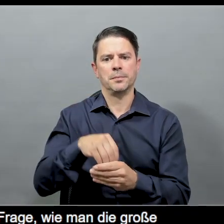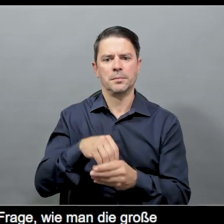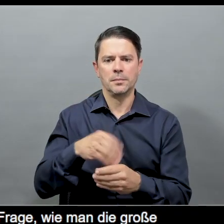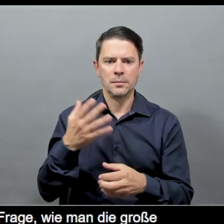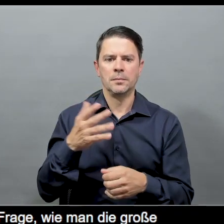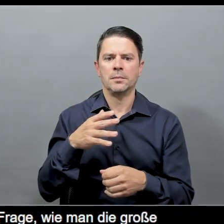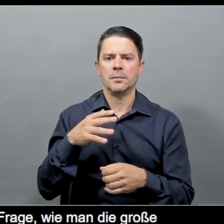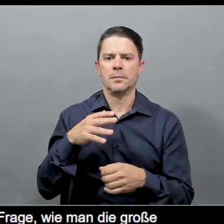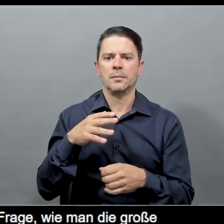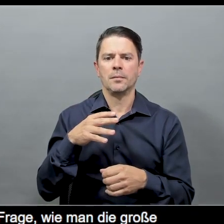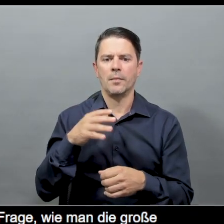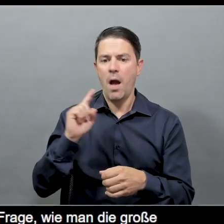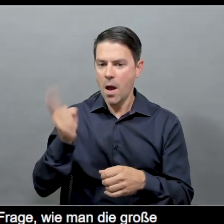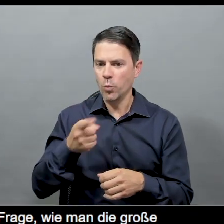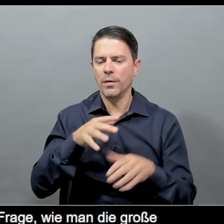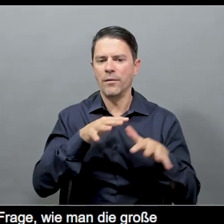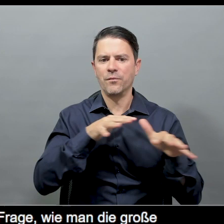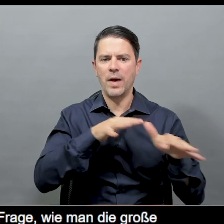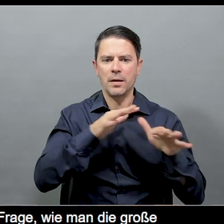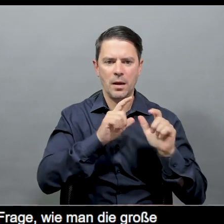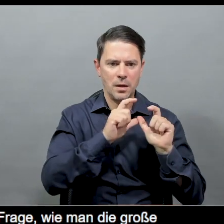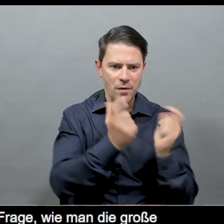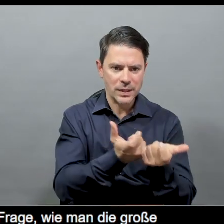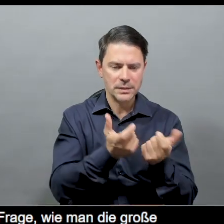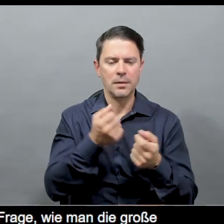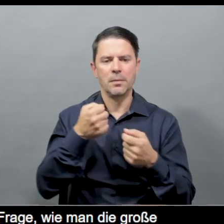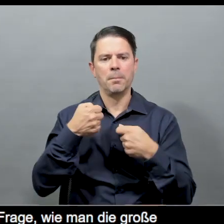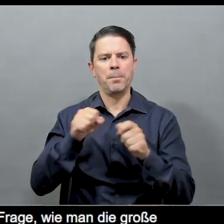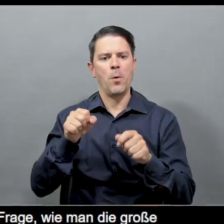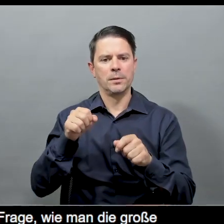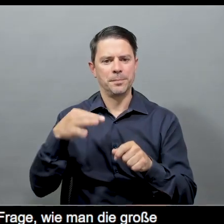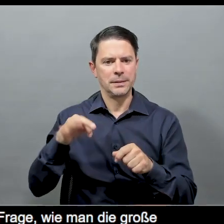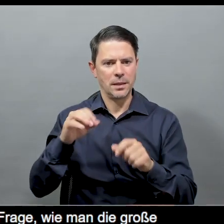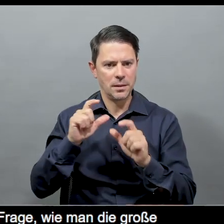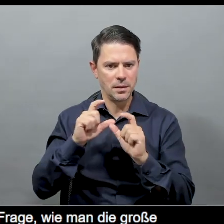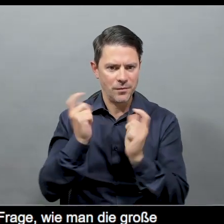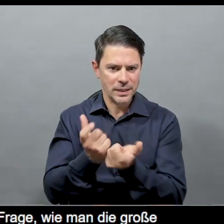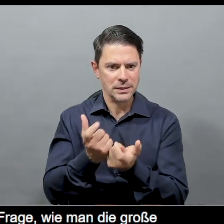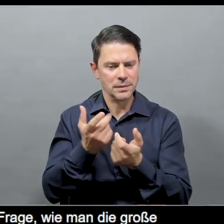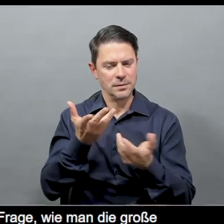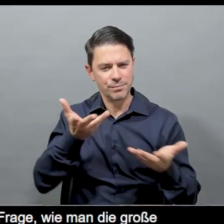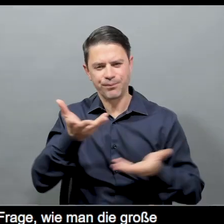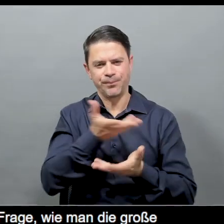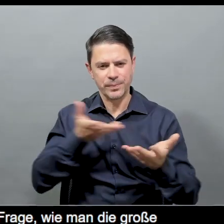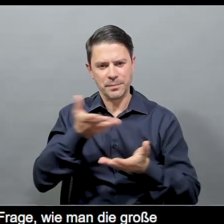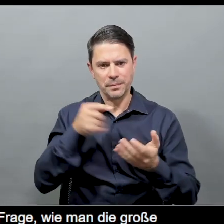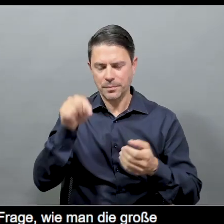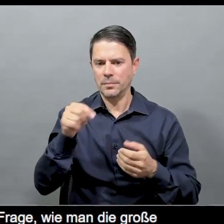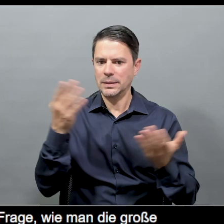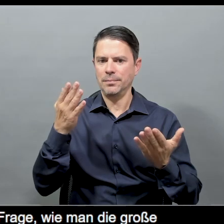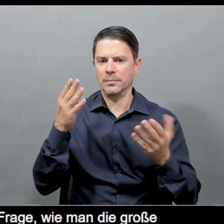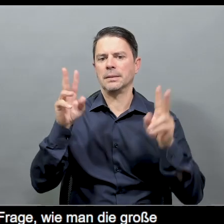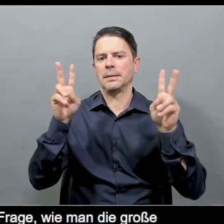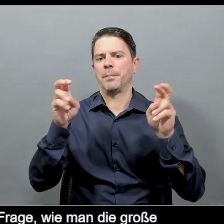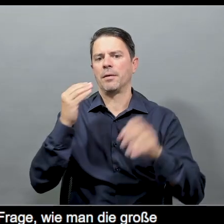am Freitag der Bauministerkonferenz auch zum Thema Wohngeld. Also da sind sich alle Länder einig, ich bin auch sehr gespannt als